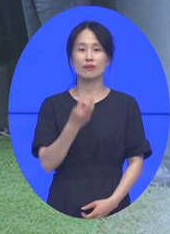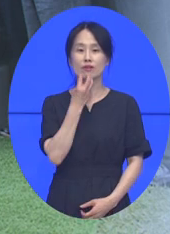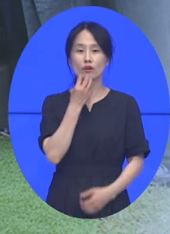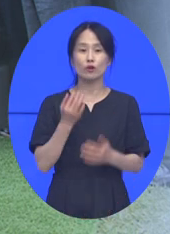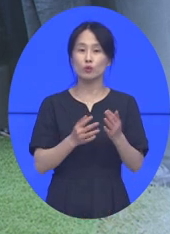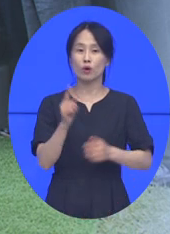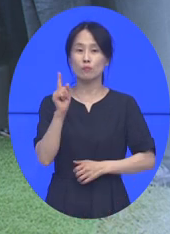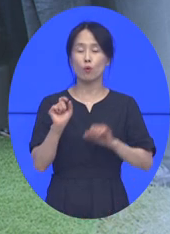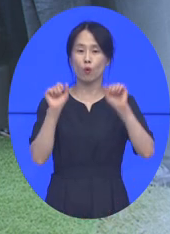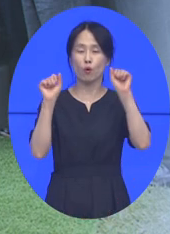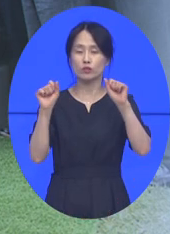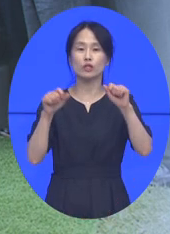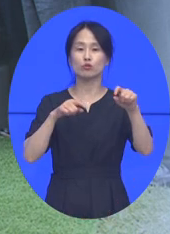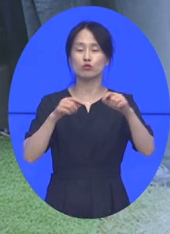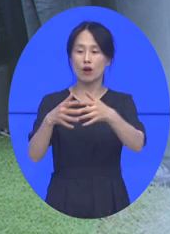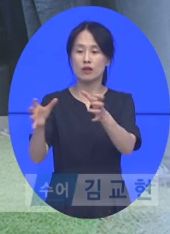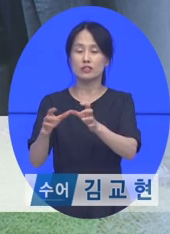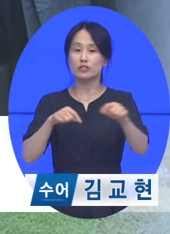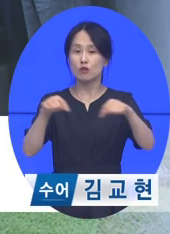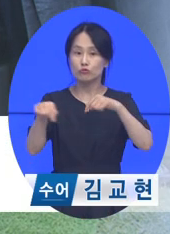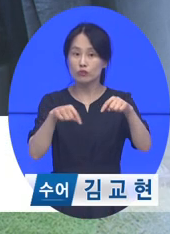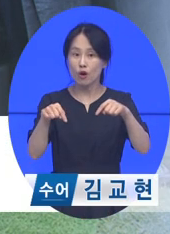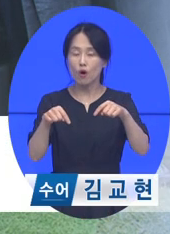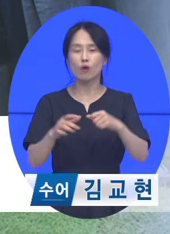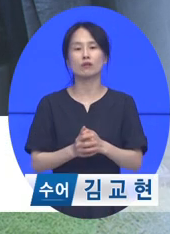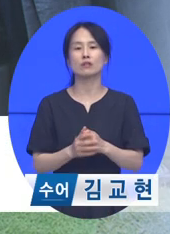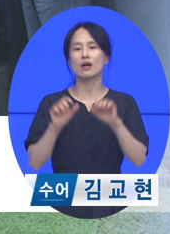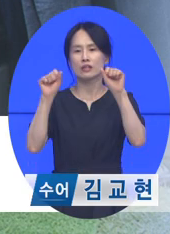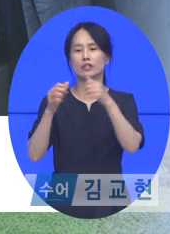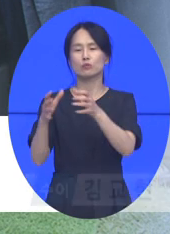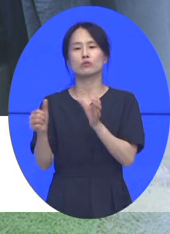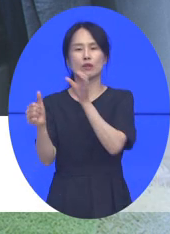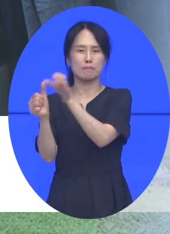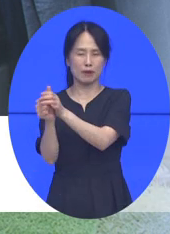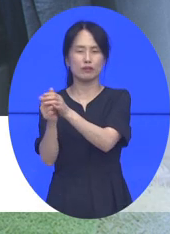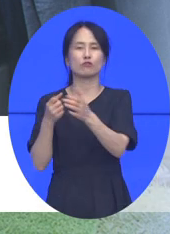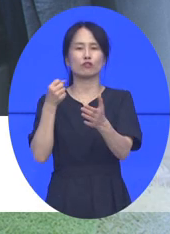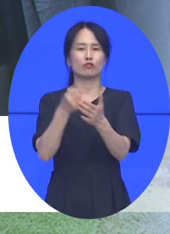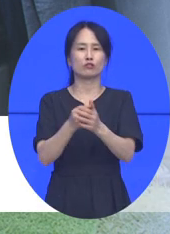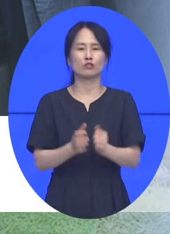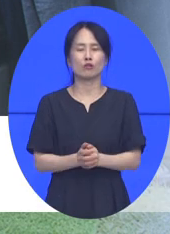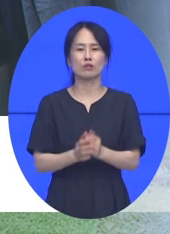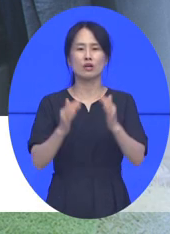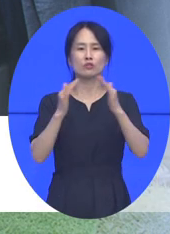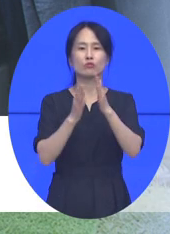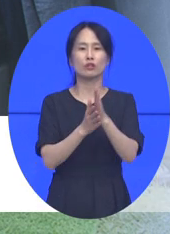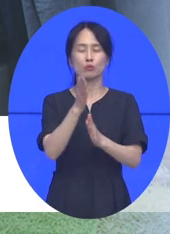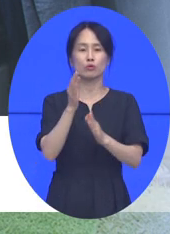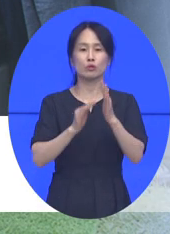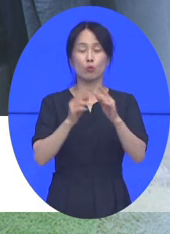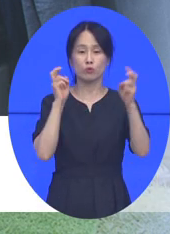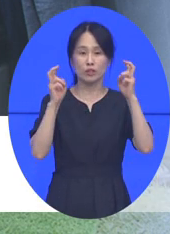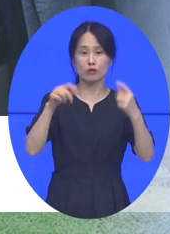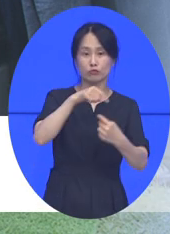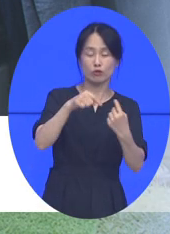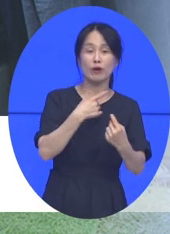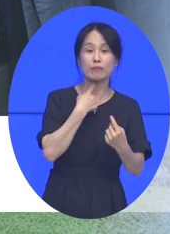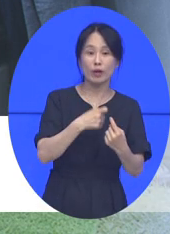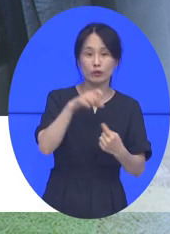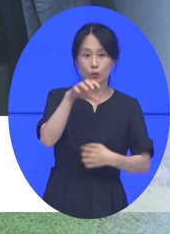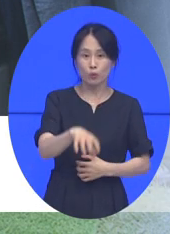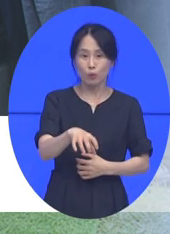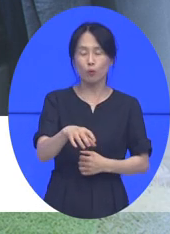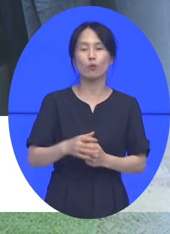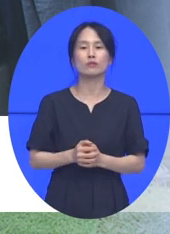경기도가 체육시설 운영권을 체육단체에 재위탁하기로 했습니다. 경기주택도시공사를 통해 운영하던 도청